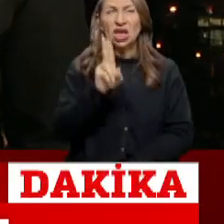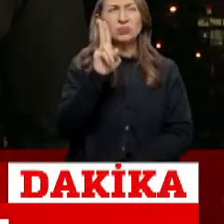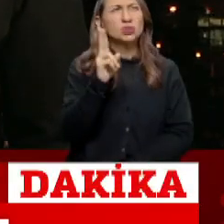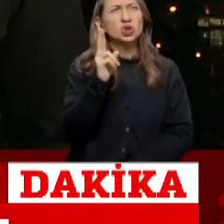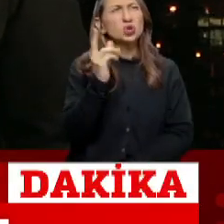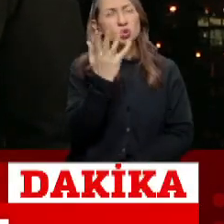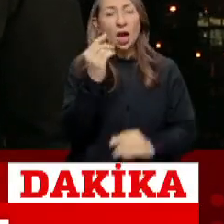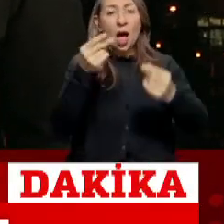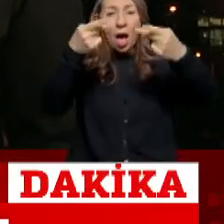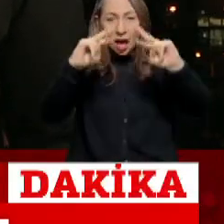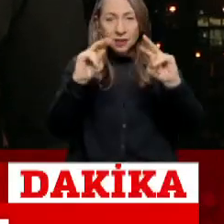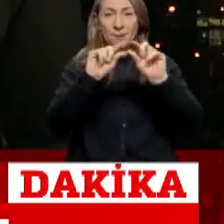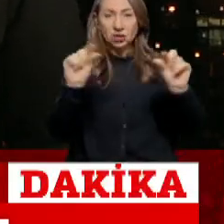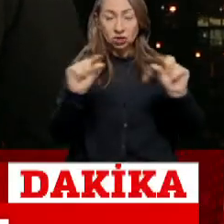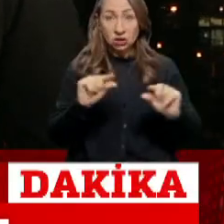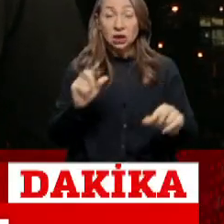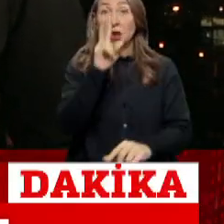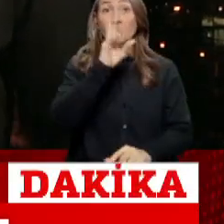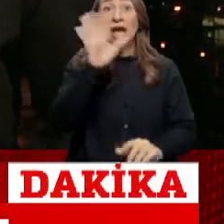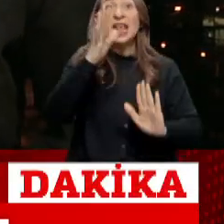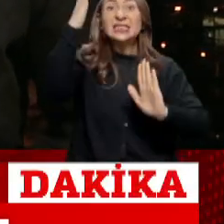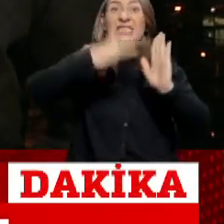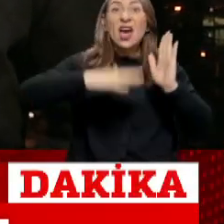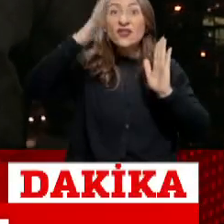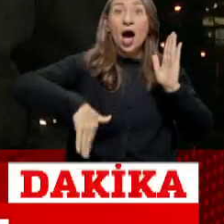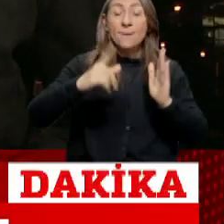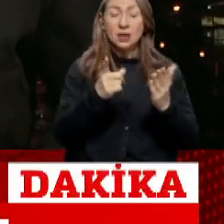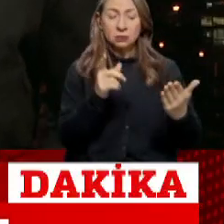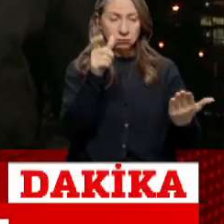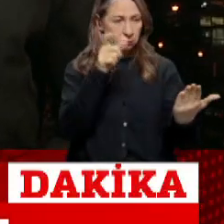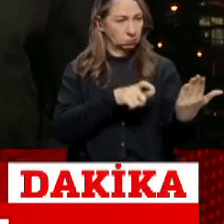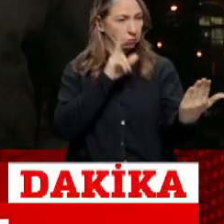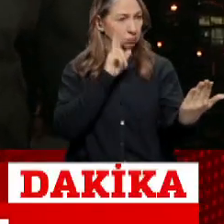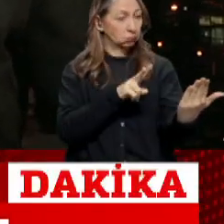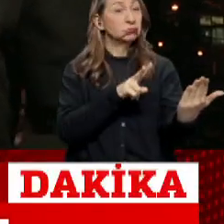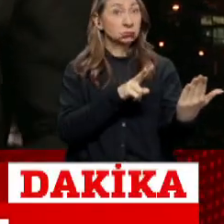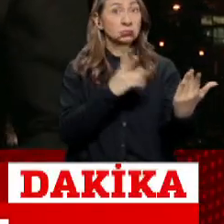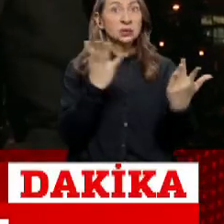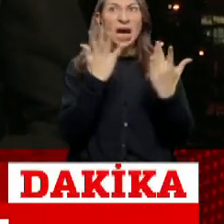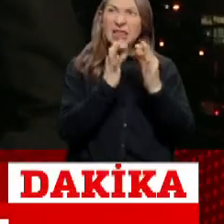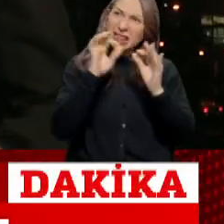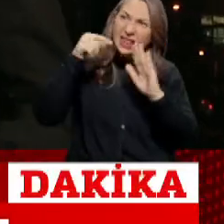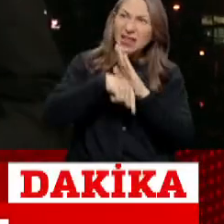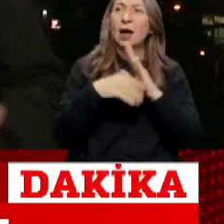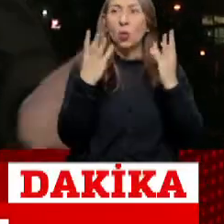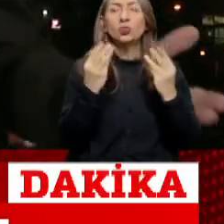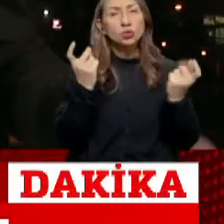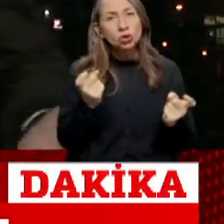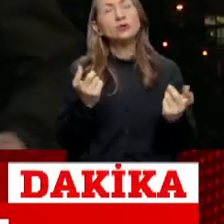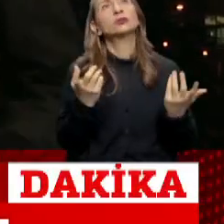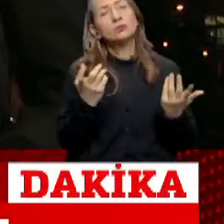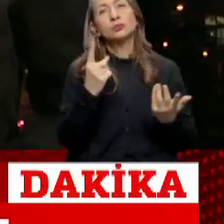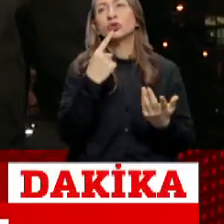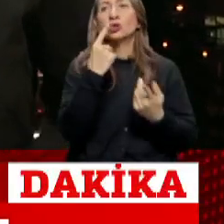küsür alt başlık ve 250 sayfalık bir metin gördük. Daha kompakt bir şekilde olur muydu? Evet, Bunu